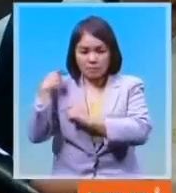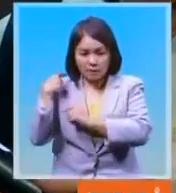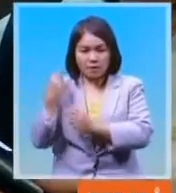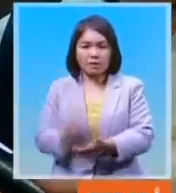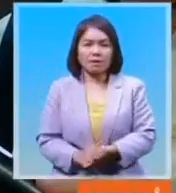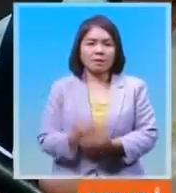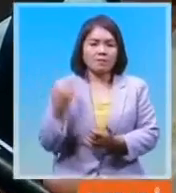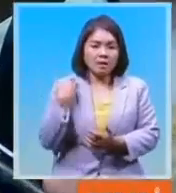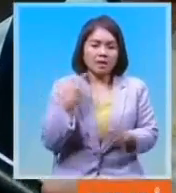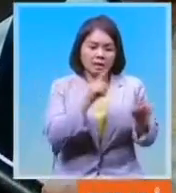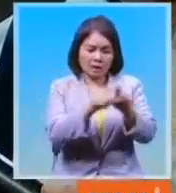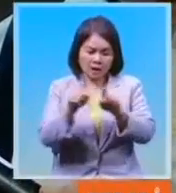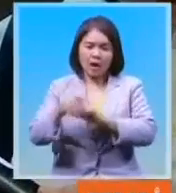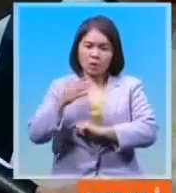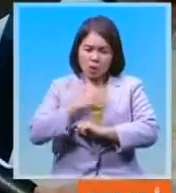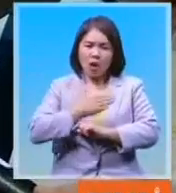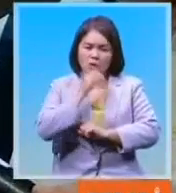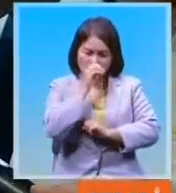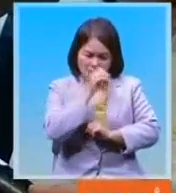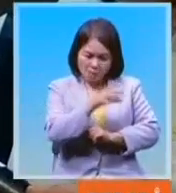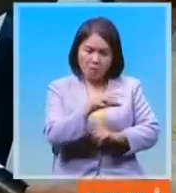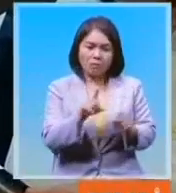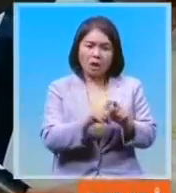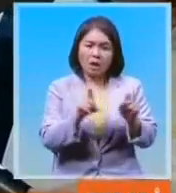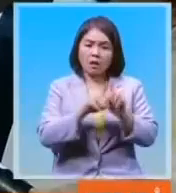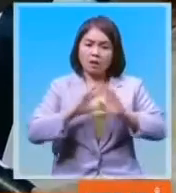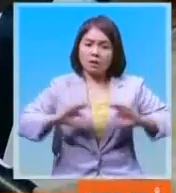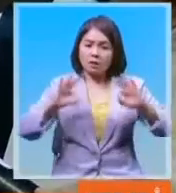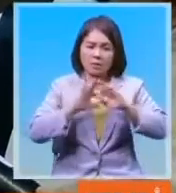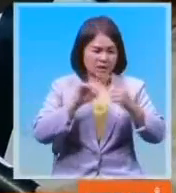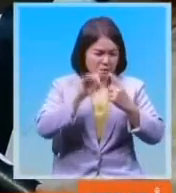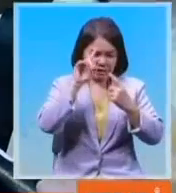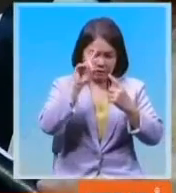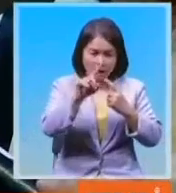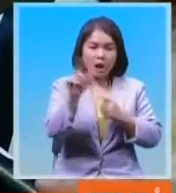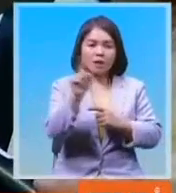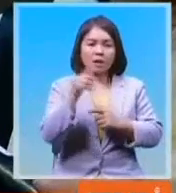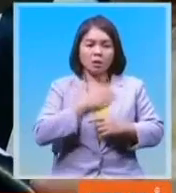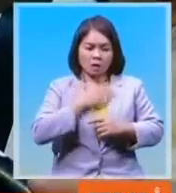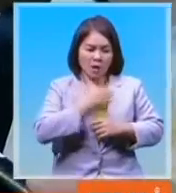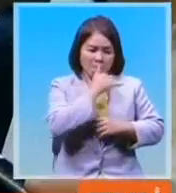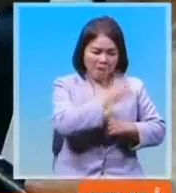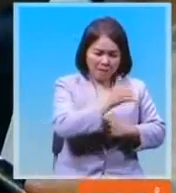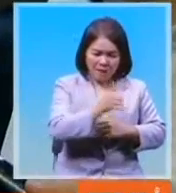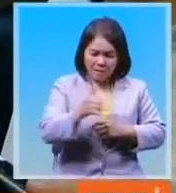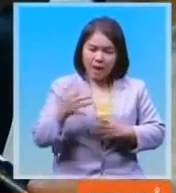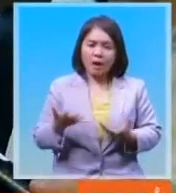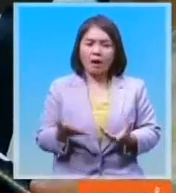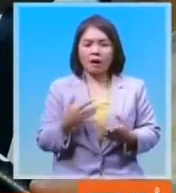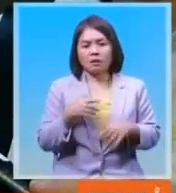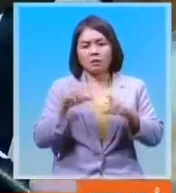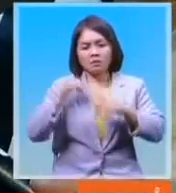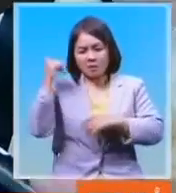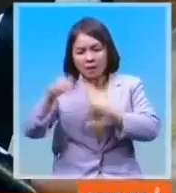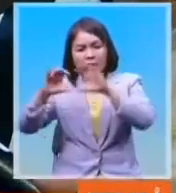หลายประเด็นที่สายอยากจะพูดถึงแต่ว่าสายคิดว่าหลักๆก็คือหนึ่งก็คือการเข้าถึงสถานที่ใช่ไหมคะรวมถึงสถานที่ราช